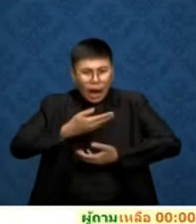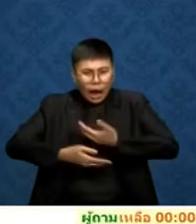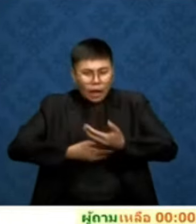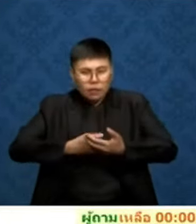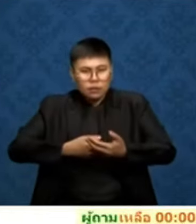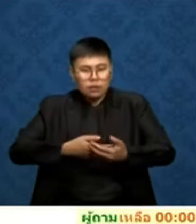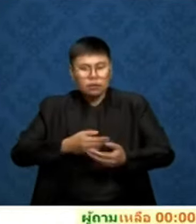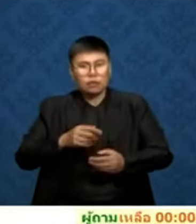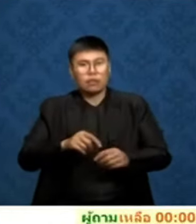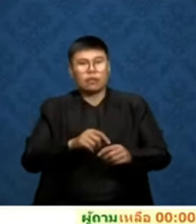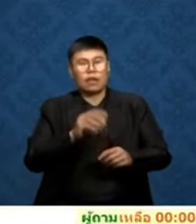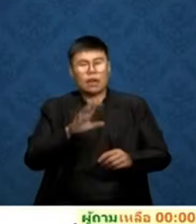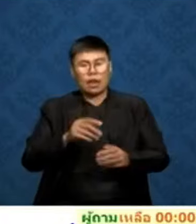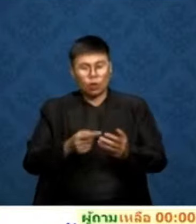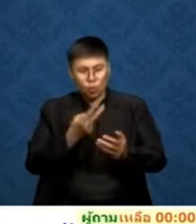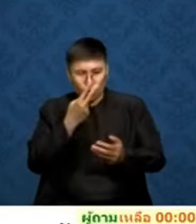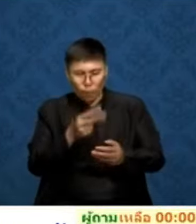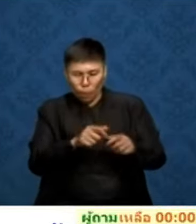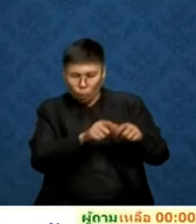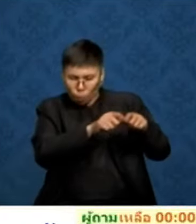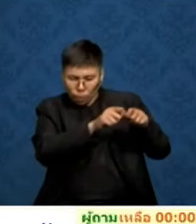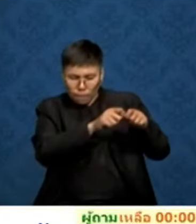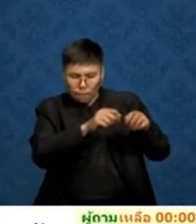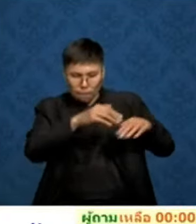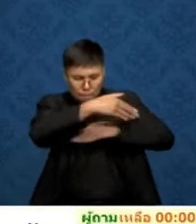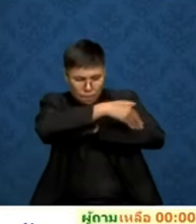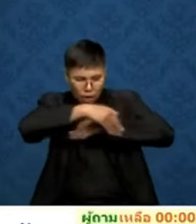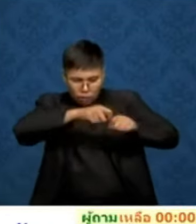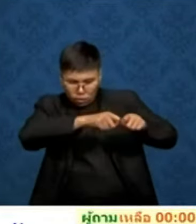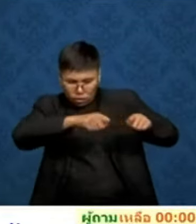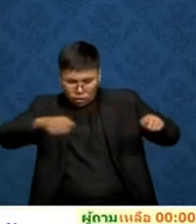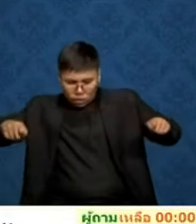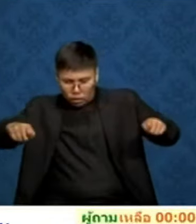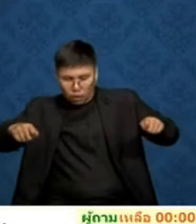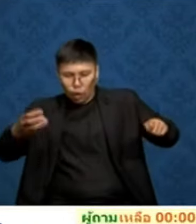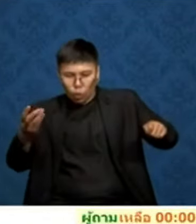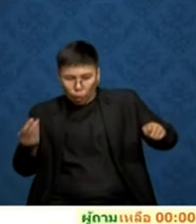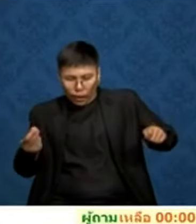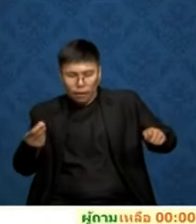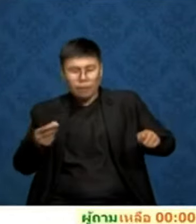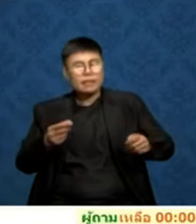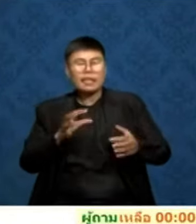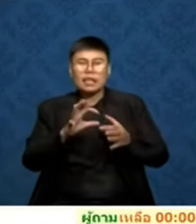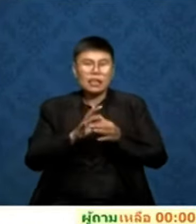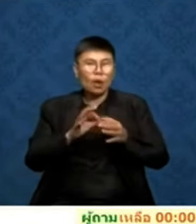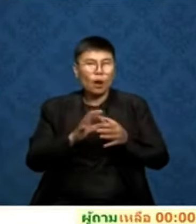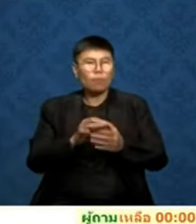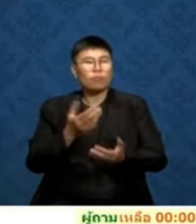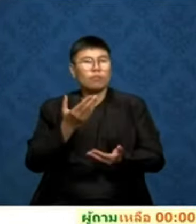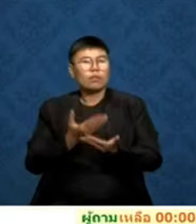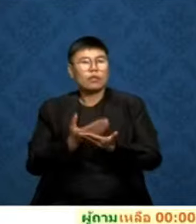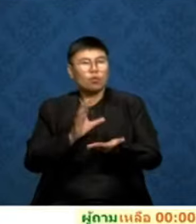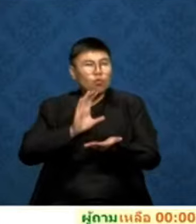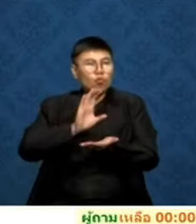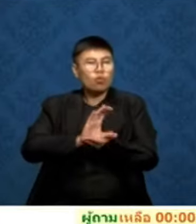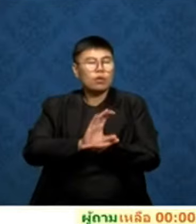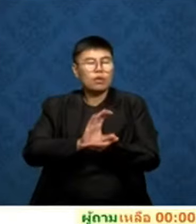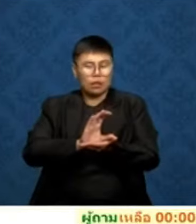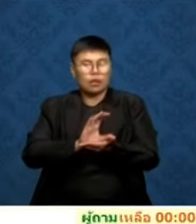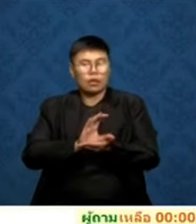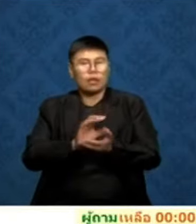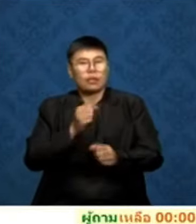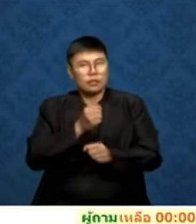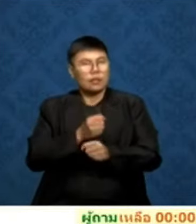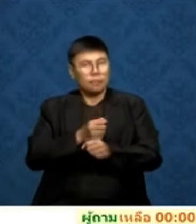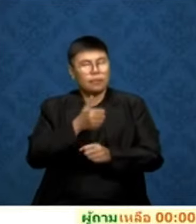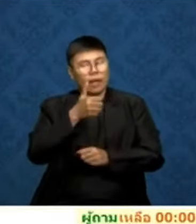าต่ออะไรมันจะเป็นอย่างนั้นถ้ามีการพิสูจน์อย่างนั้นเราก็มีคณะกรรมการที่พิสูจน์และอธิบายได้เป็นหมวดเป็นหมู่แล้วก็น่าจะสามารถที่ดําเนินการได้อีกทาง